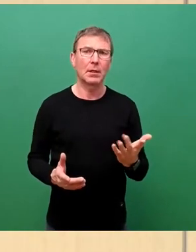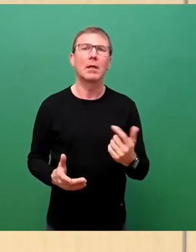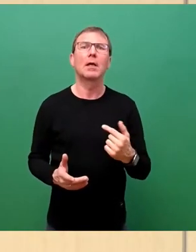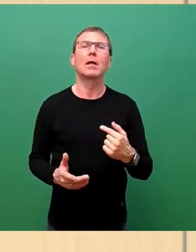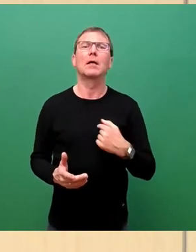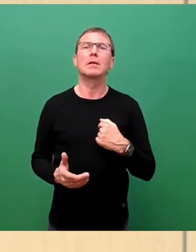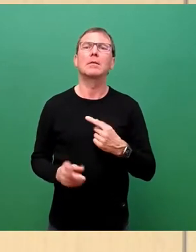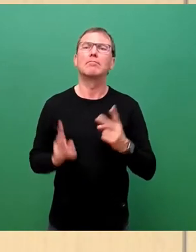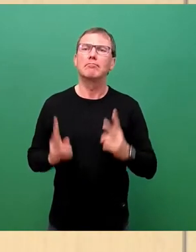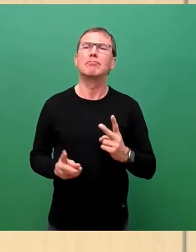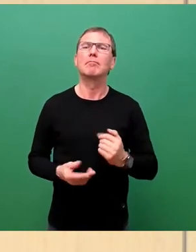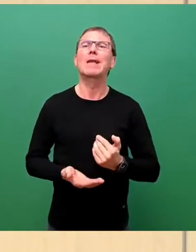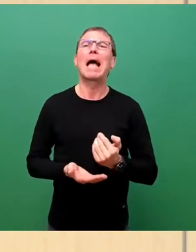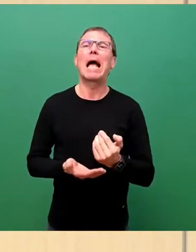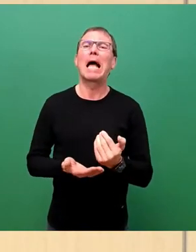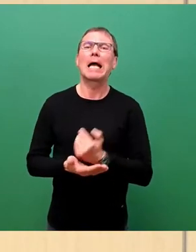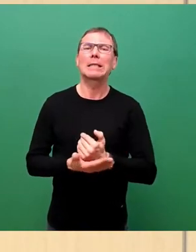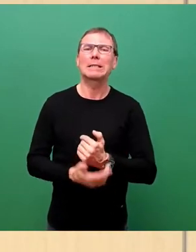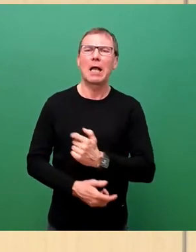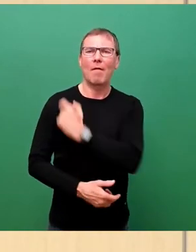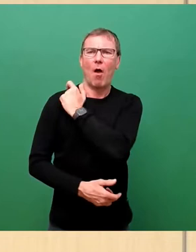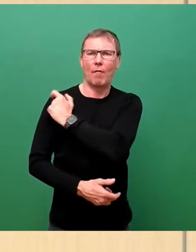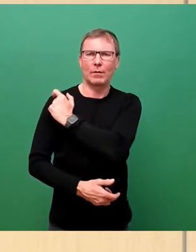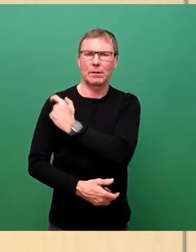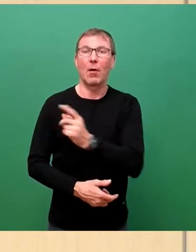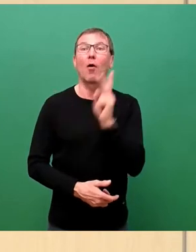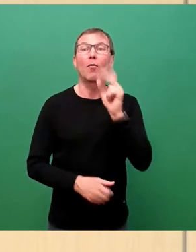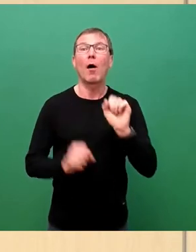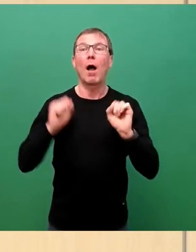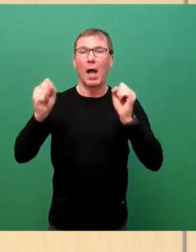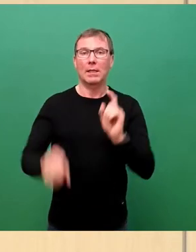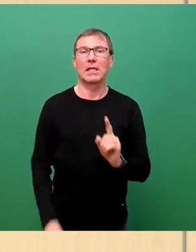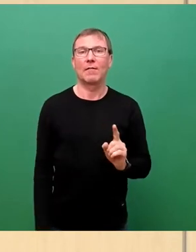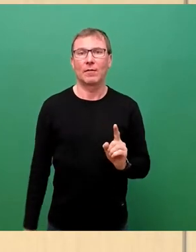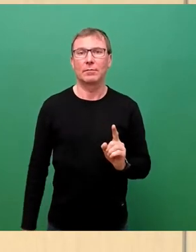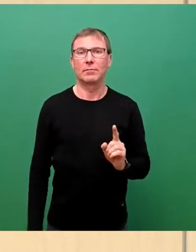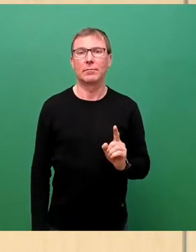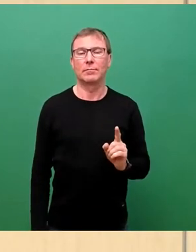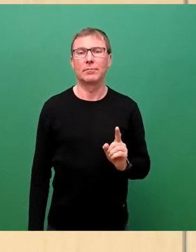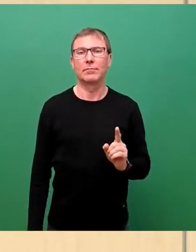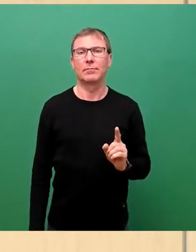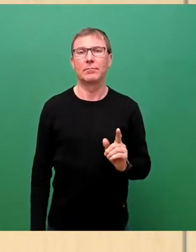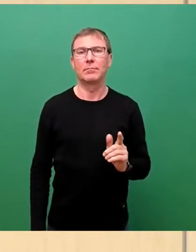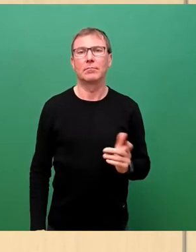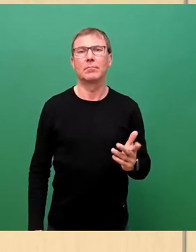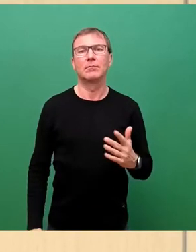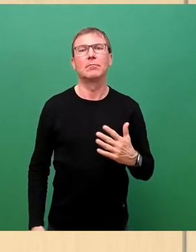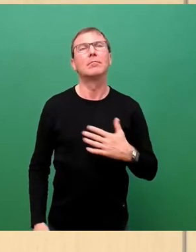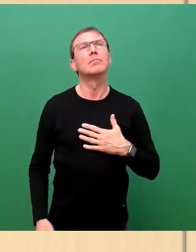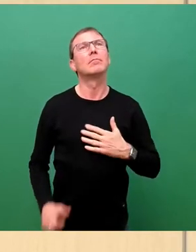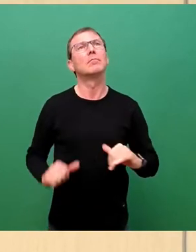Reserveoffizier bin, immer noch aktiver Reserveoffizier, und aus dem Erleben meiner